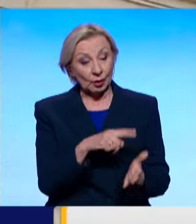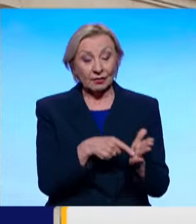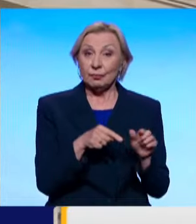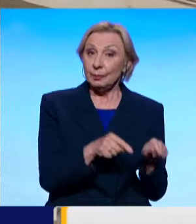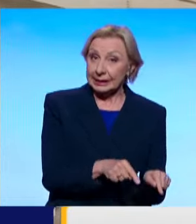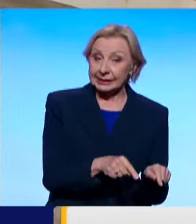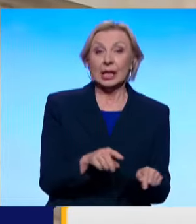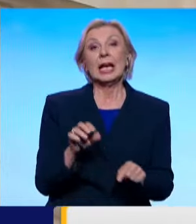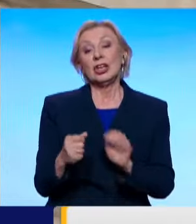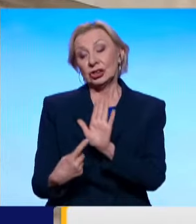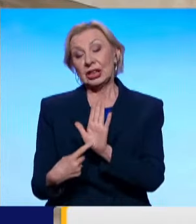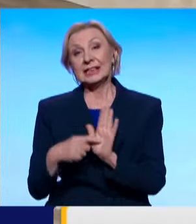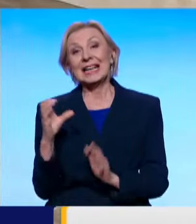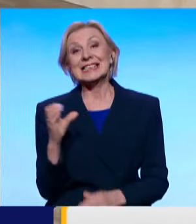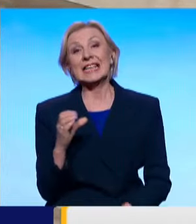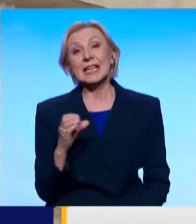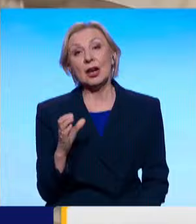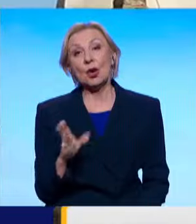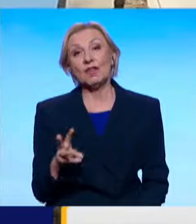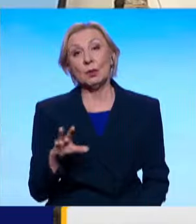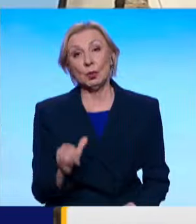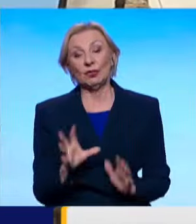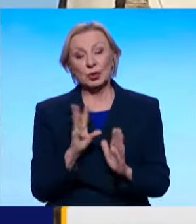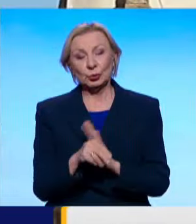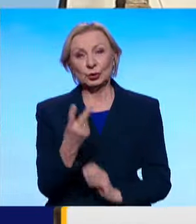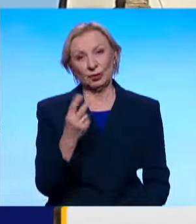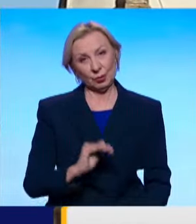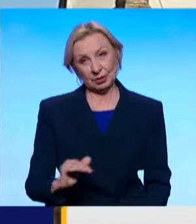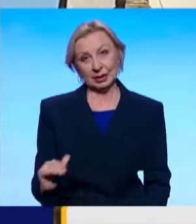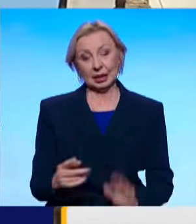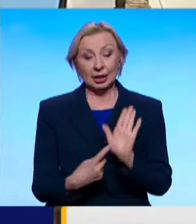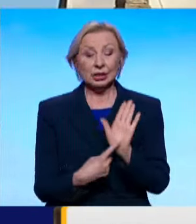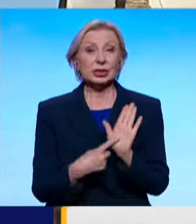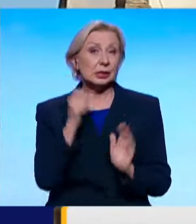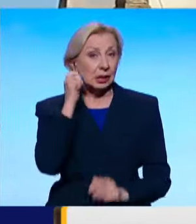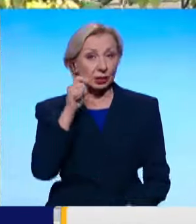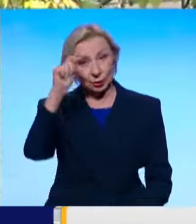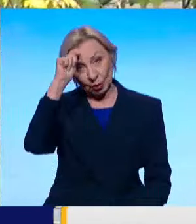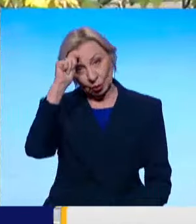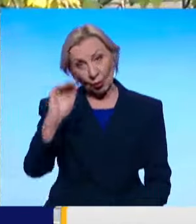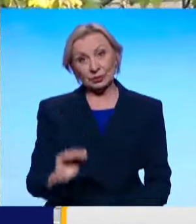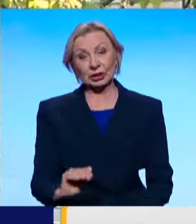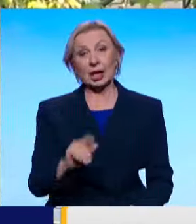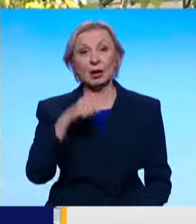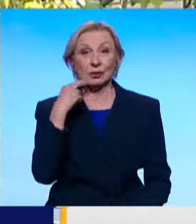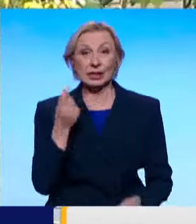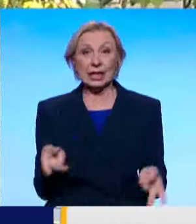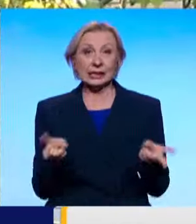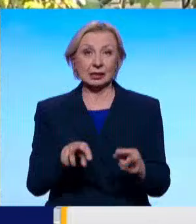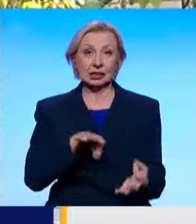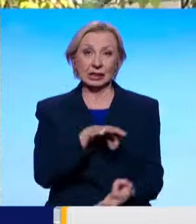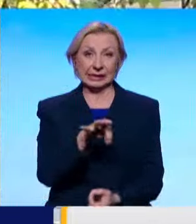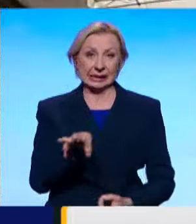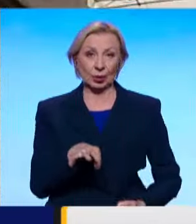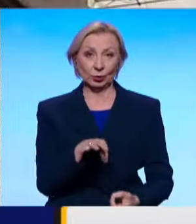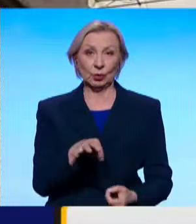у Синельниковому, включно із двома дітьми. Шестирічного хлопчика росіяни залишили